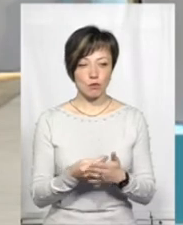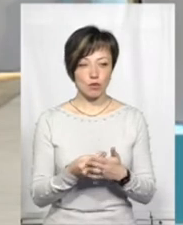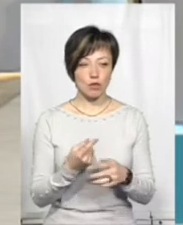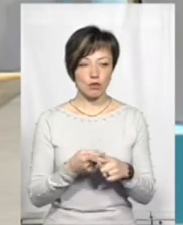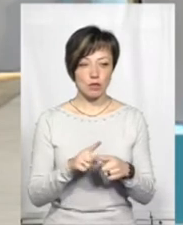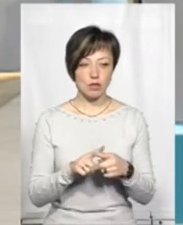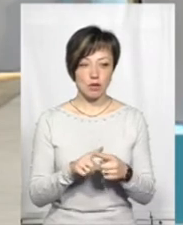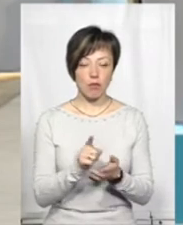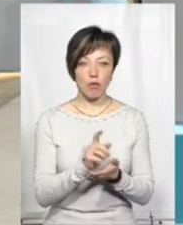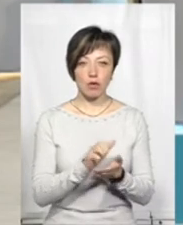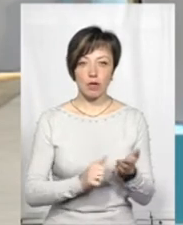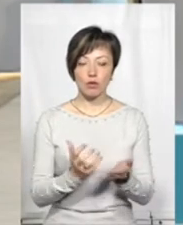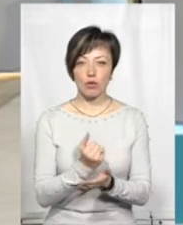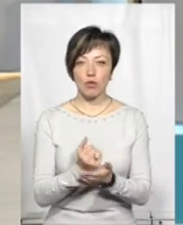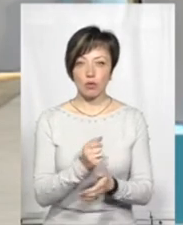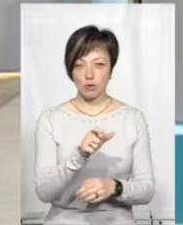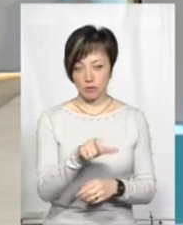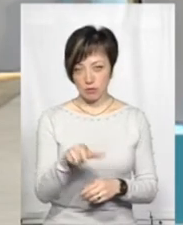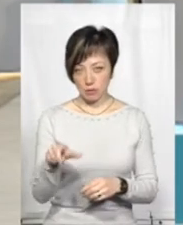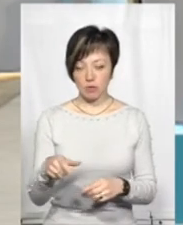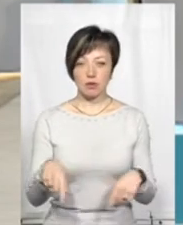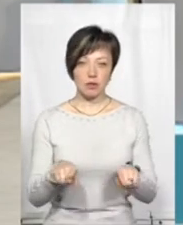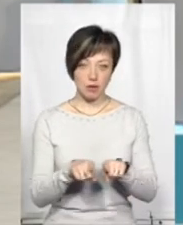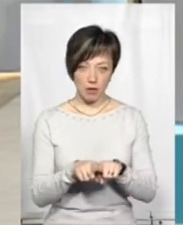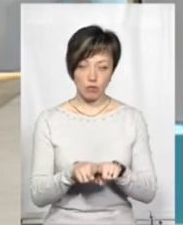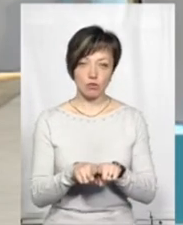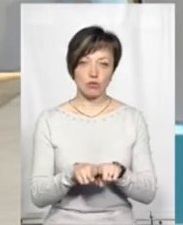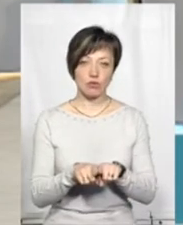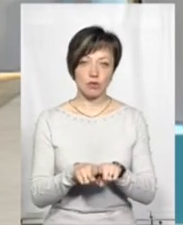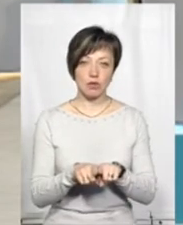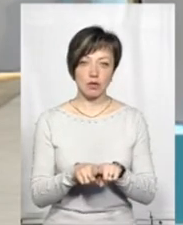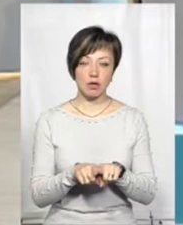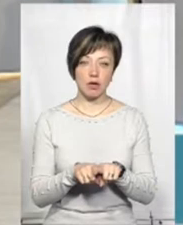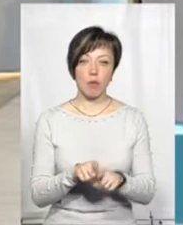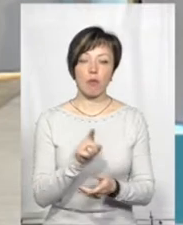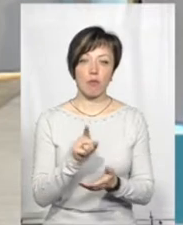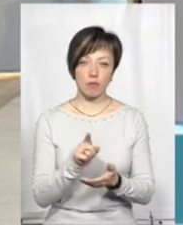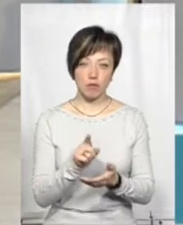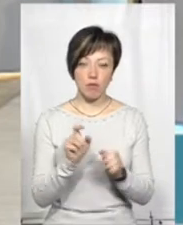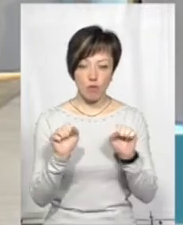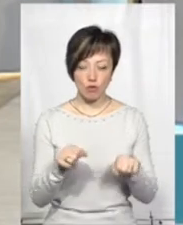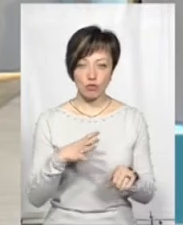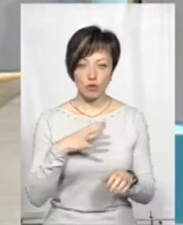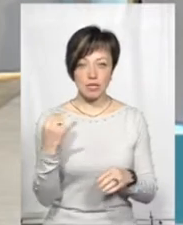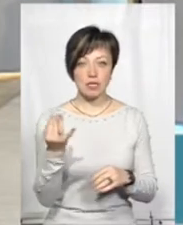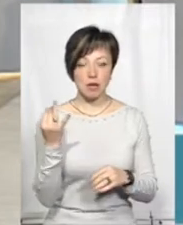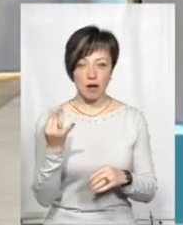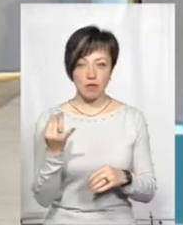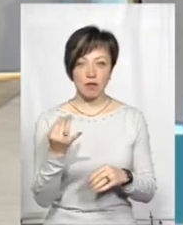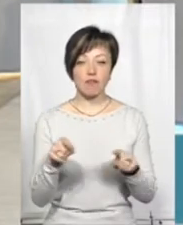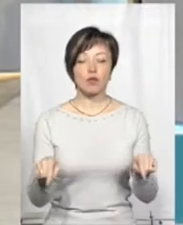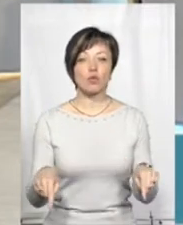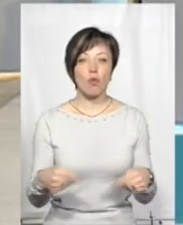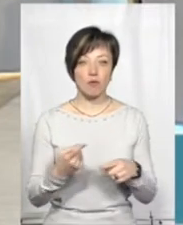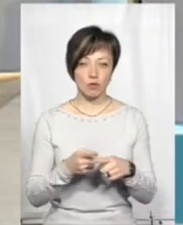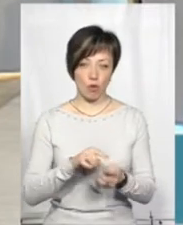– це податок на доходи фізичних осіб, вони також, скажімо так, не то, що повинні, вони також можуть бути зацікавлені у